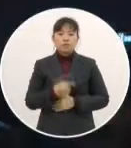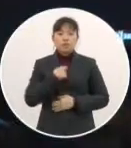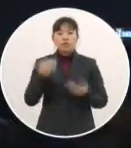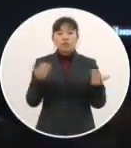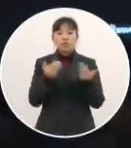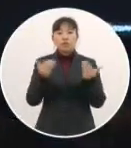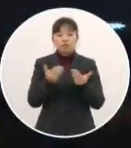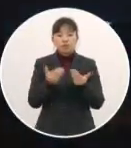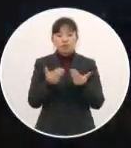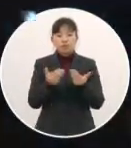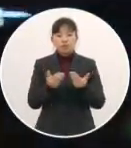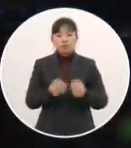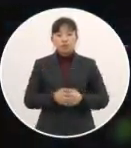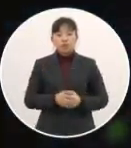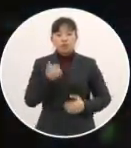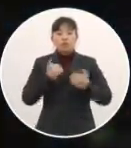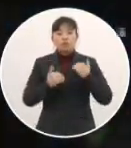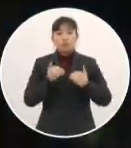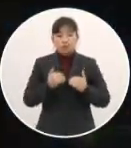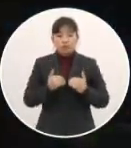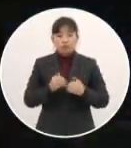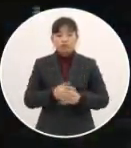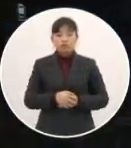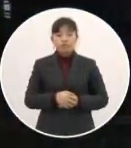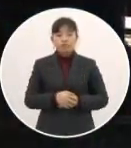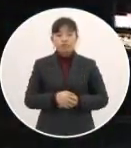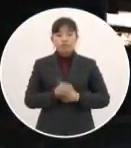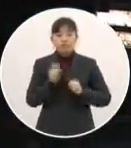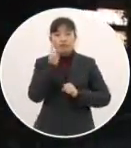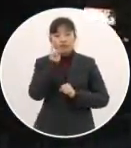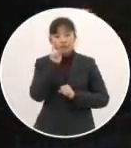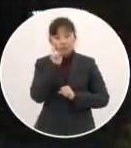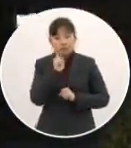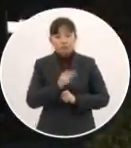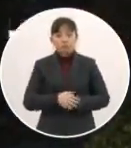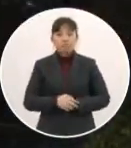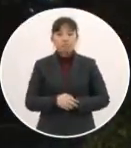分が働くことが楽しいだとか、やってみたいと